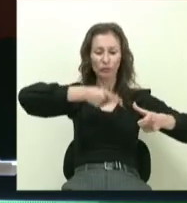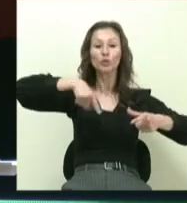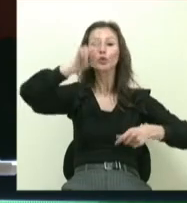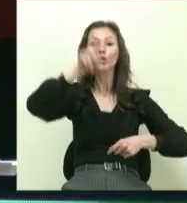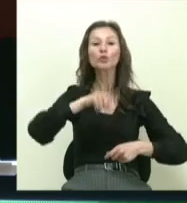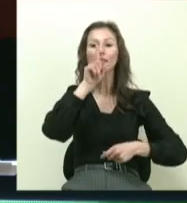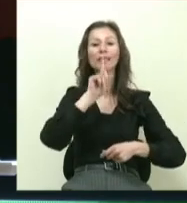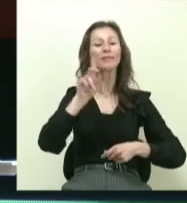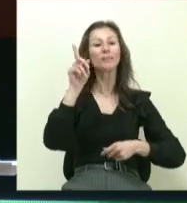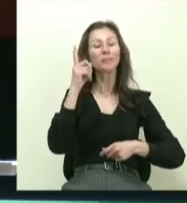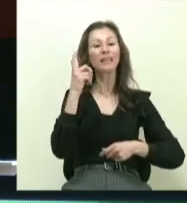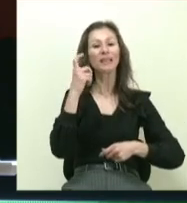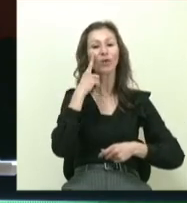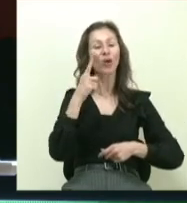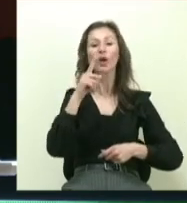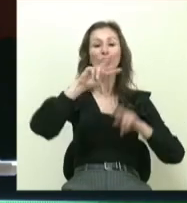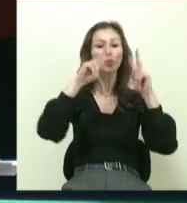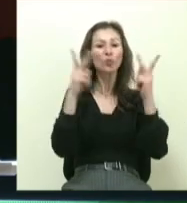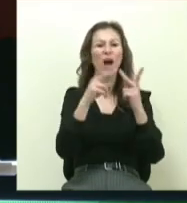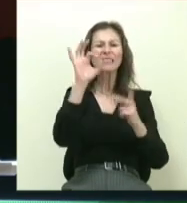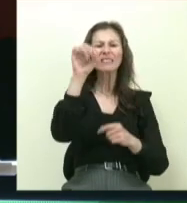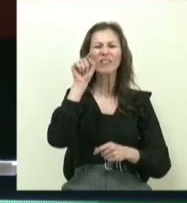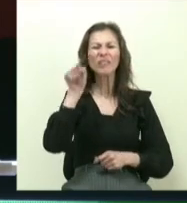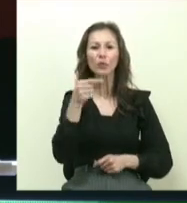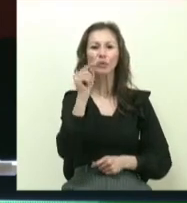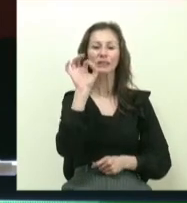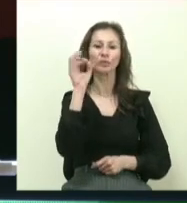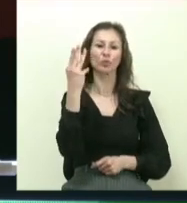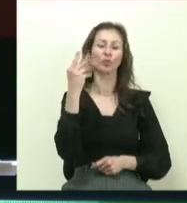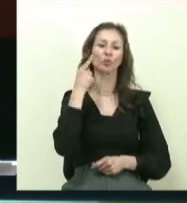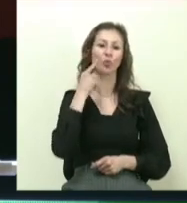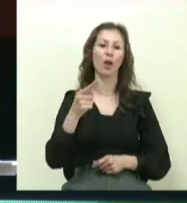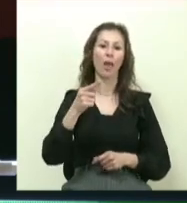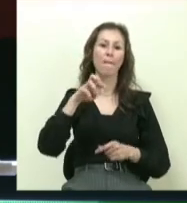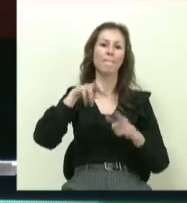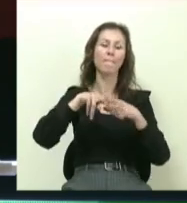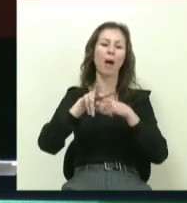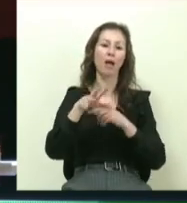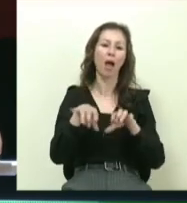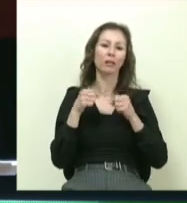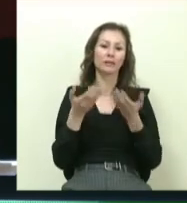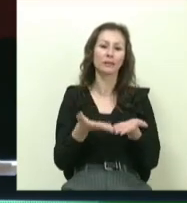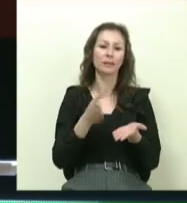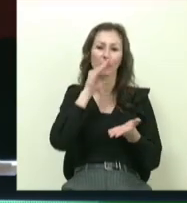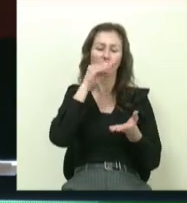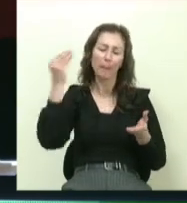dünya genelinde ise yüzde sıfır virgül güçlü bir dilim alır pay alır